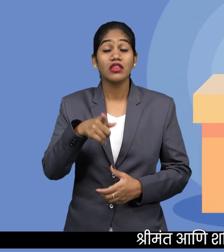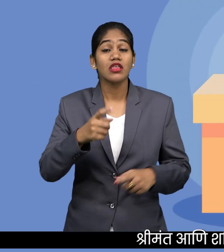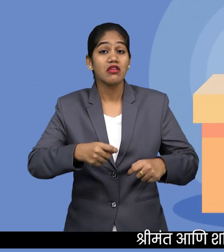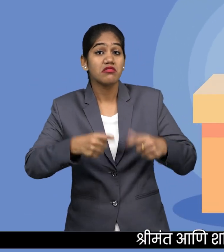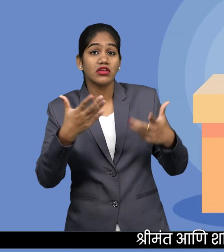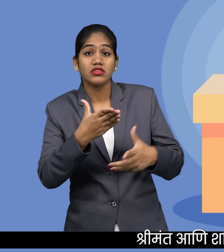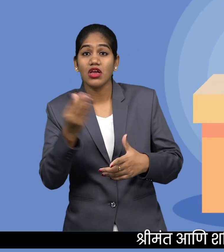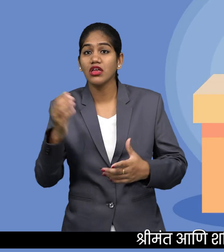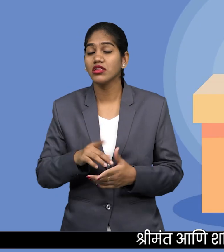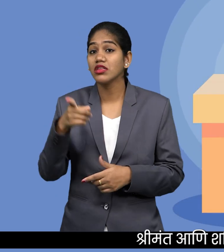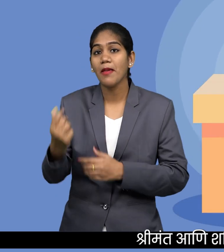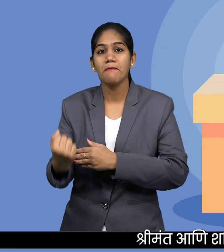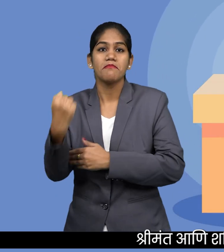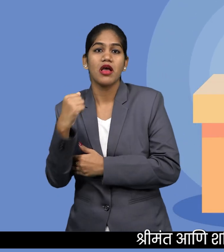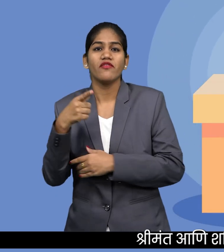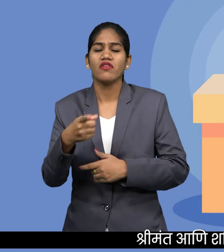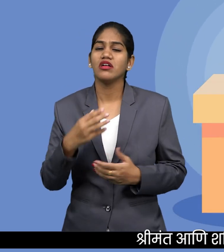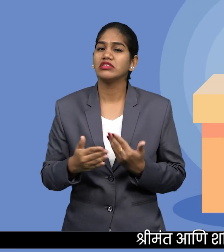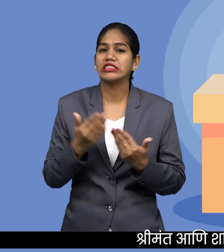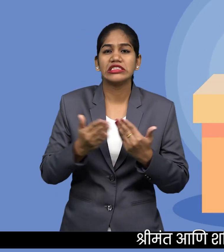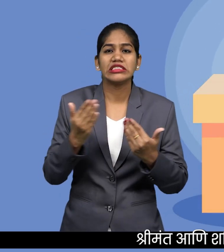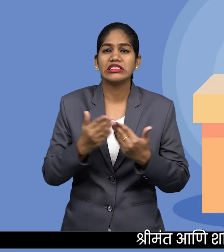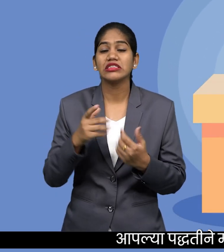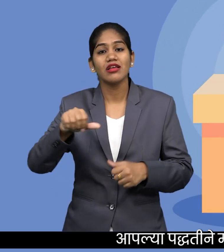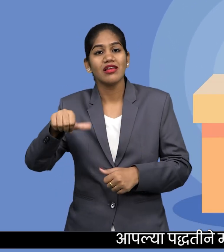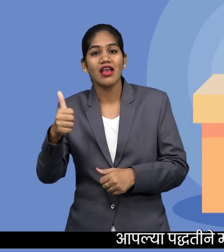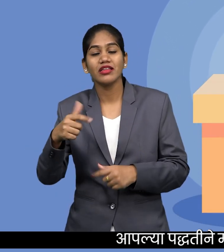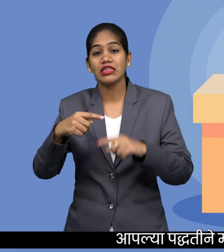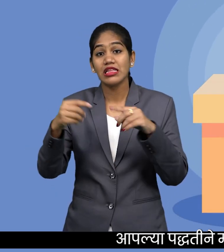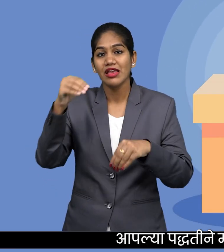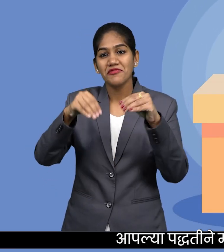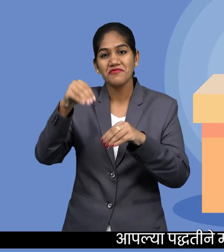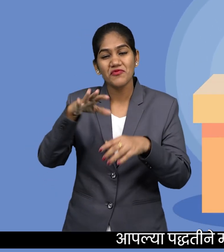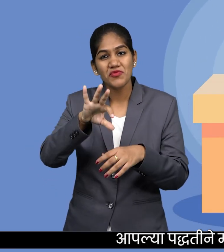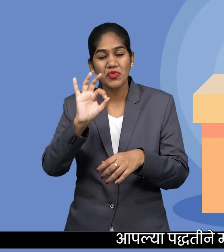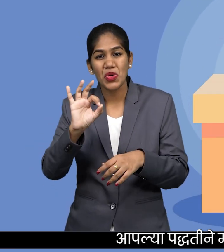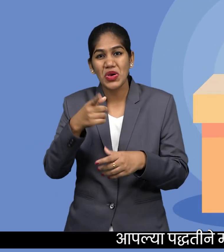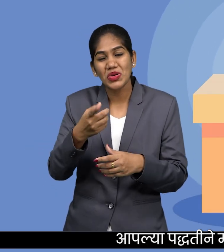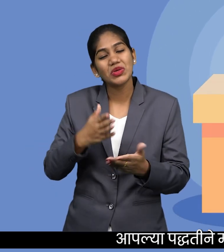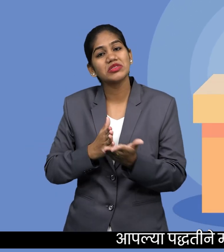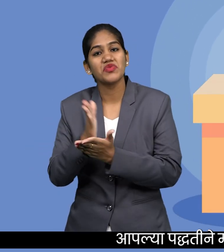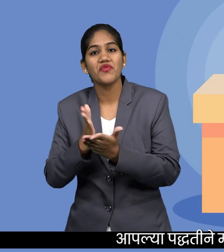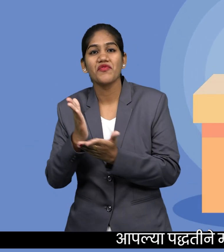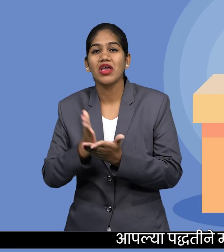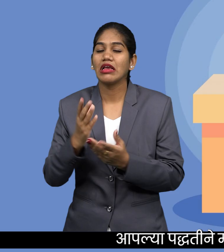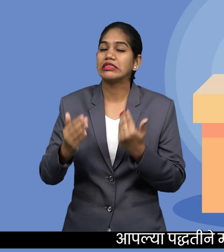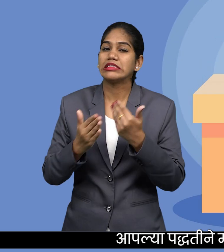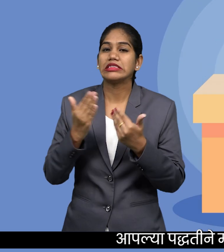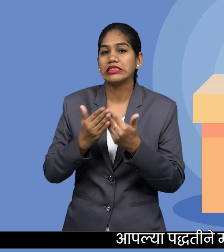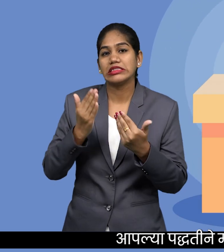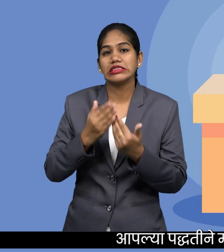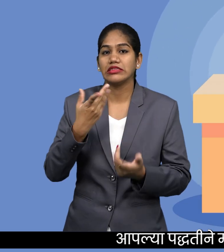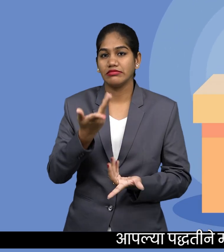श्रीमंत आणि शक्तिशाली लोक सहजपणे इतरांना आपल्या पद्धतीने मतदान करण्यास भाग पाडू